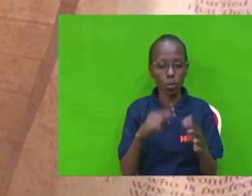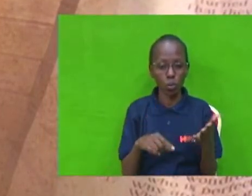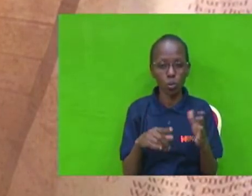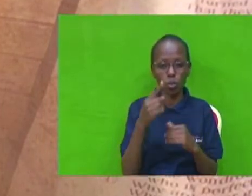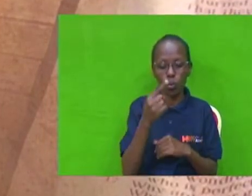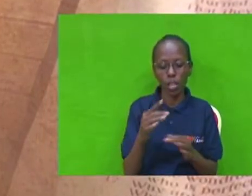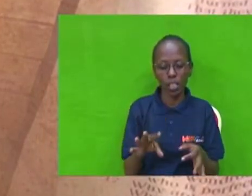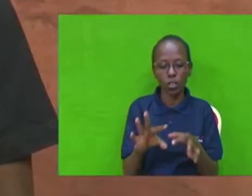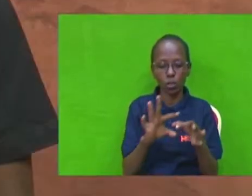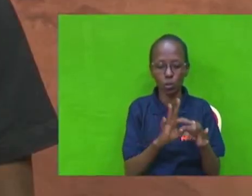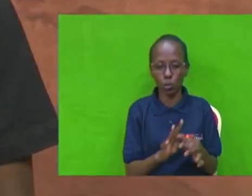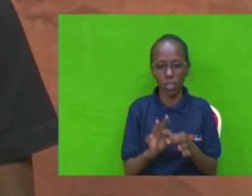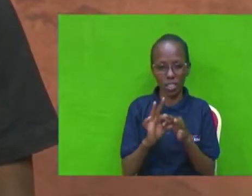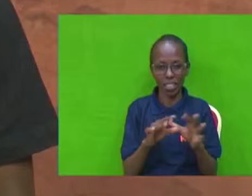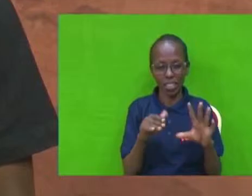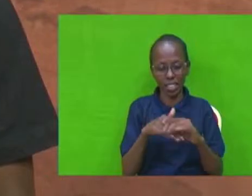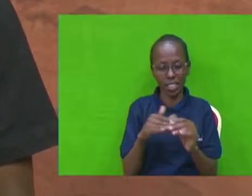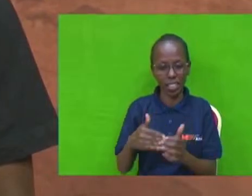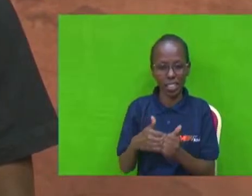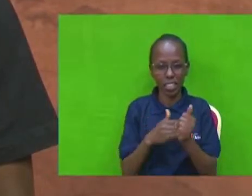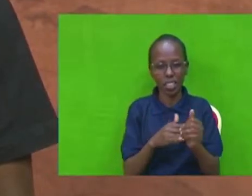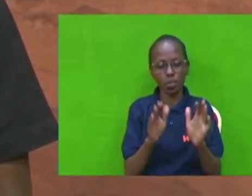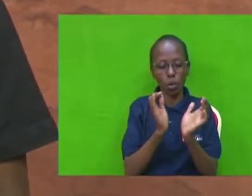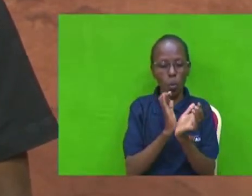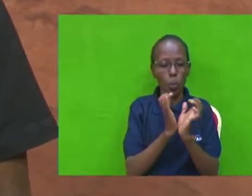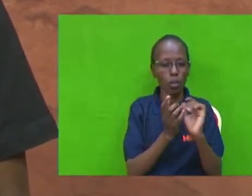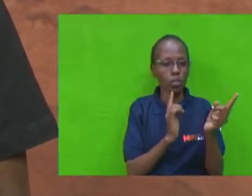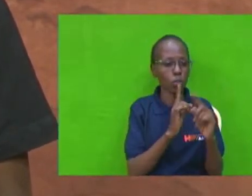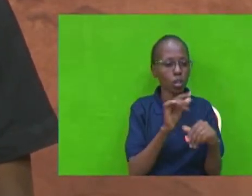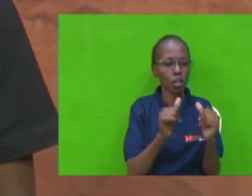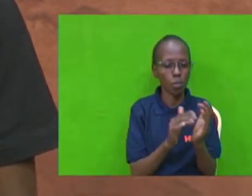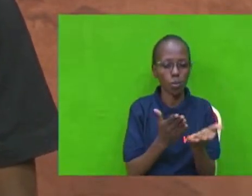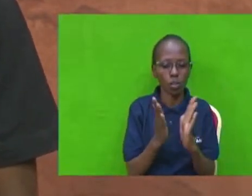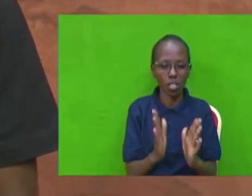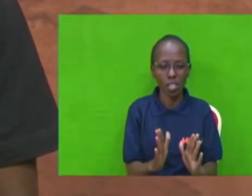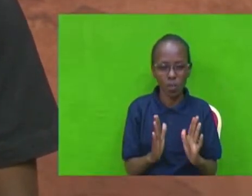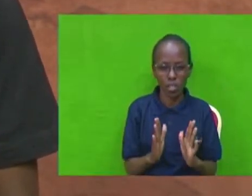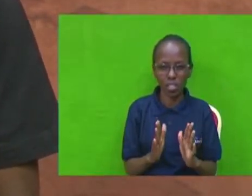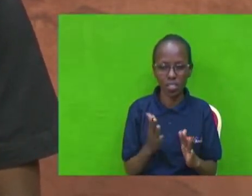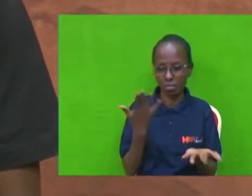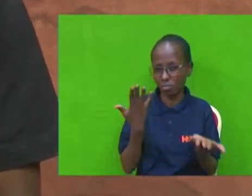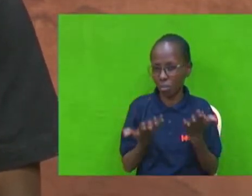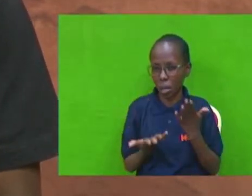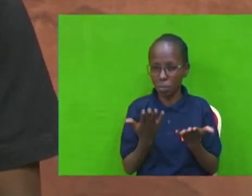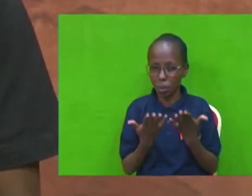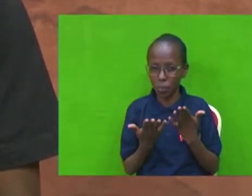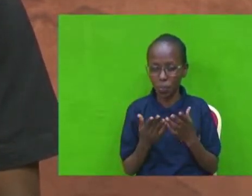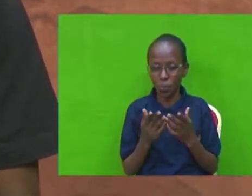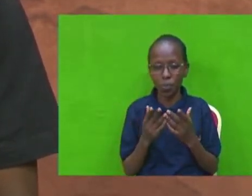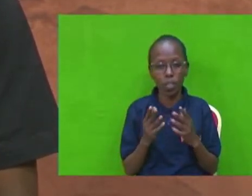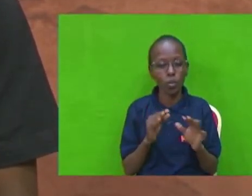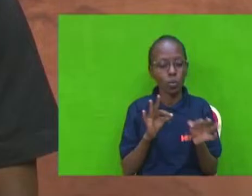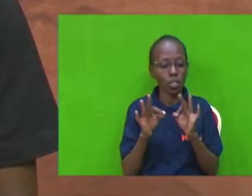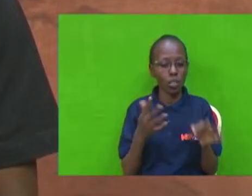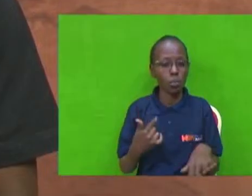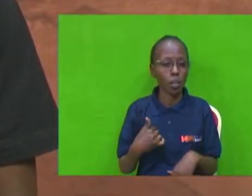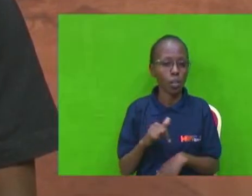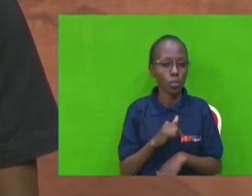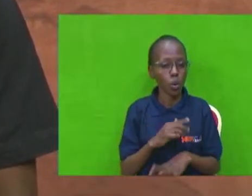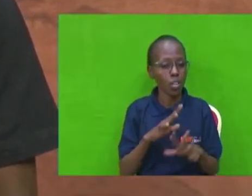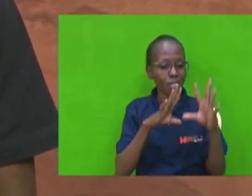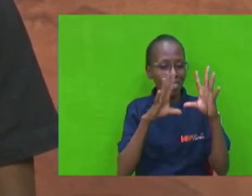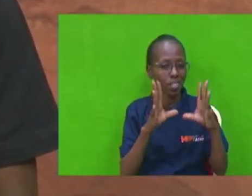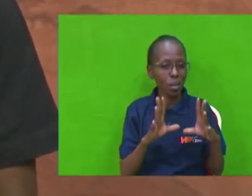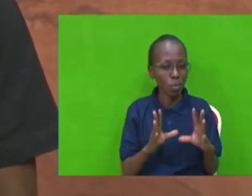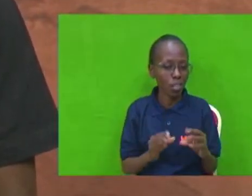uongozi. Sasa Paulo anawazungumzia watumwa. Sasa Mwalimu, labda Mwalimu Keteru utatuelezea tu muktadha wa